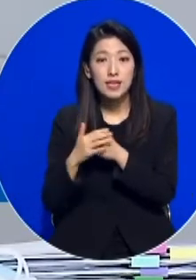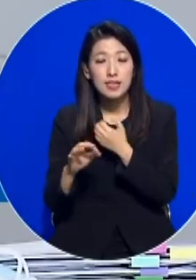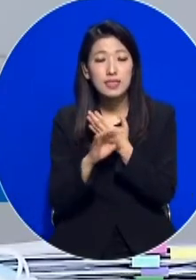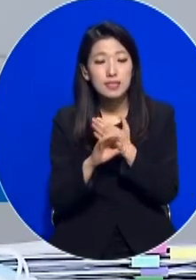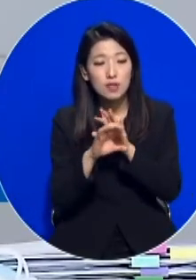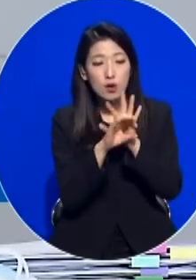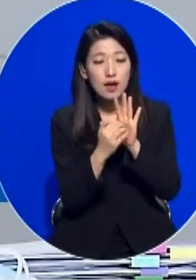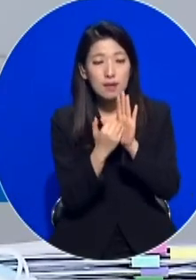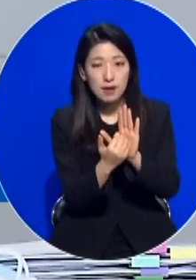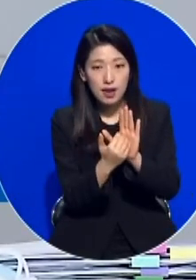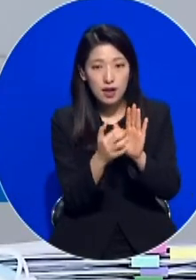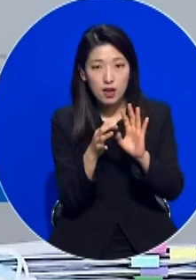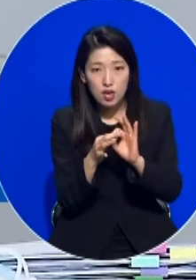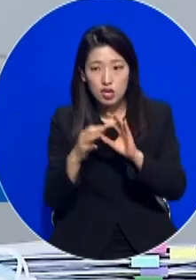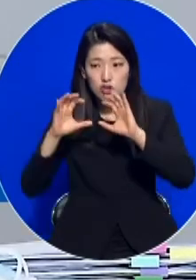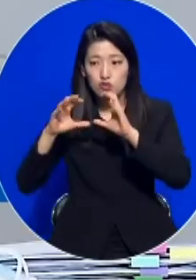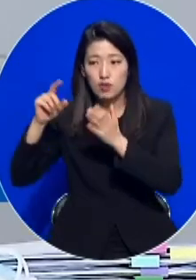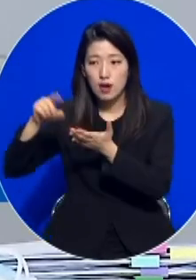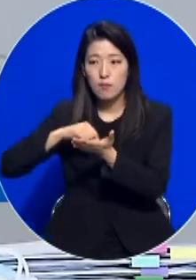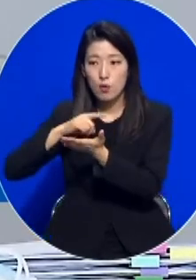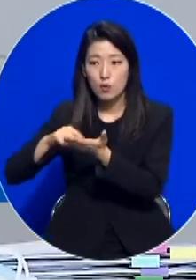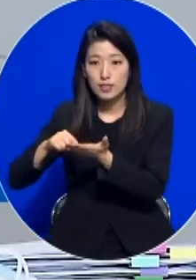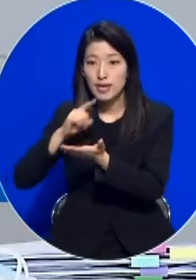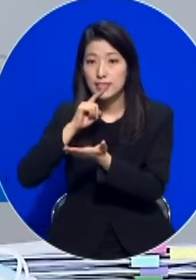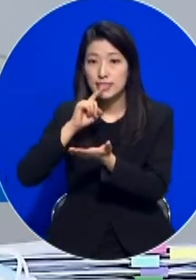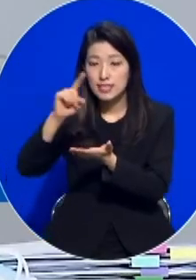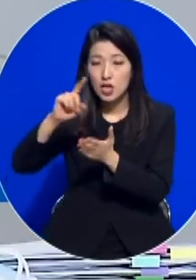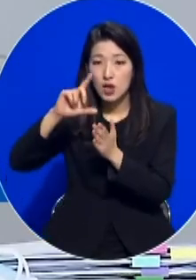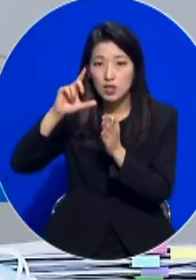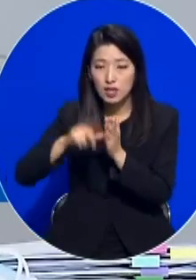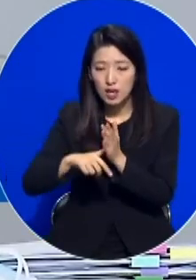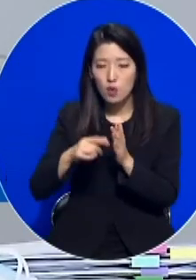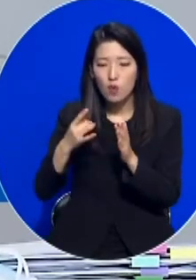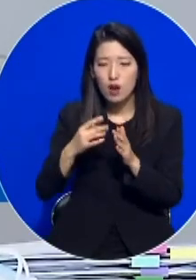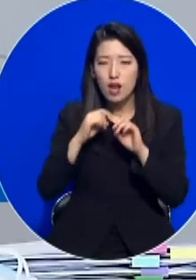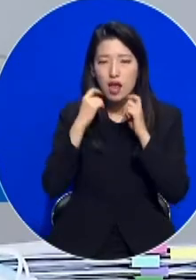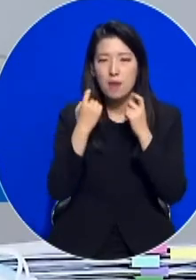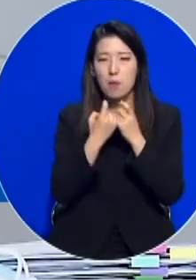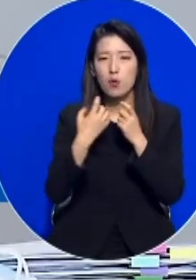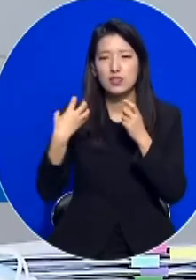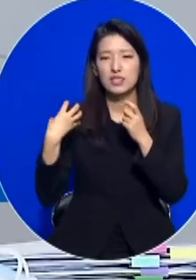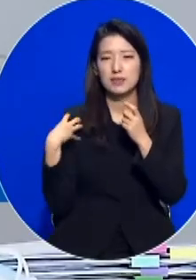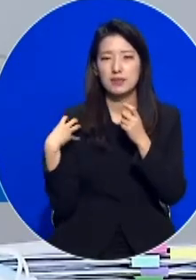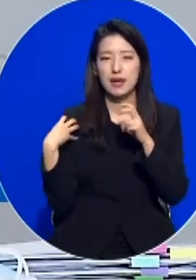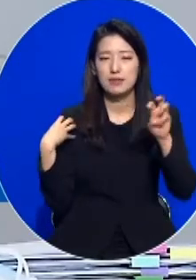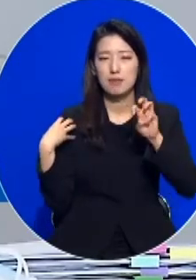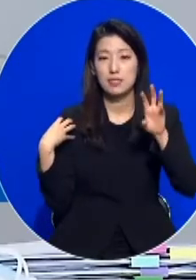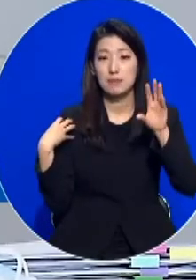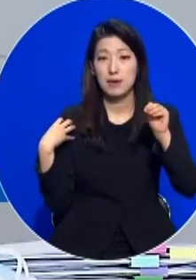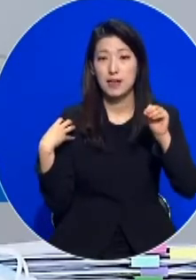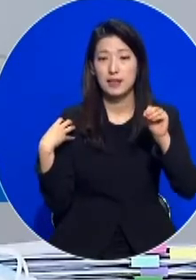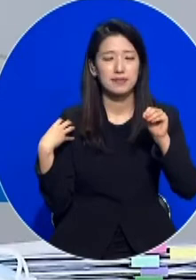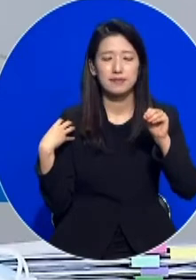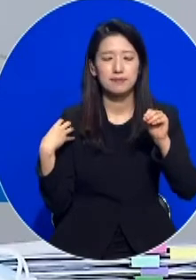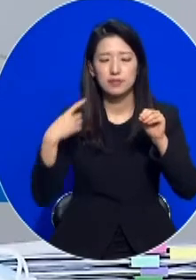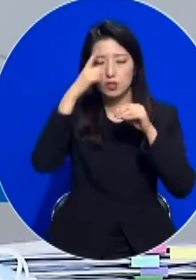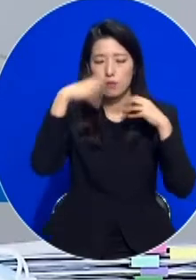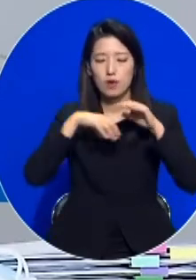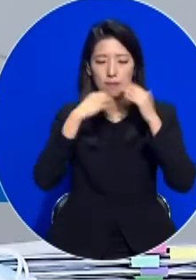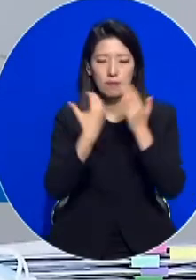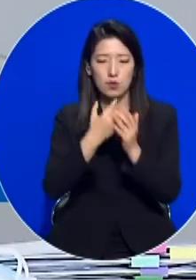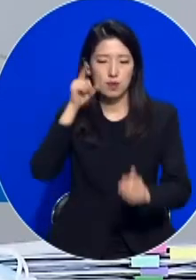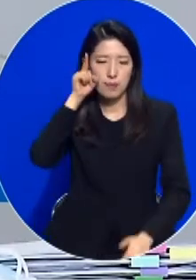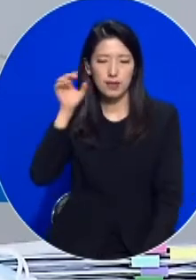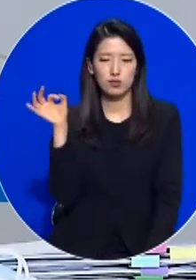예방접종에 한해서는 국가보상 제도의 신청 기준을 기존의 본인 부담금 30만 원 이상에서 전액으로 확대 적용하는